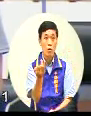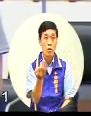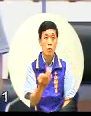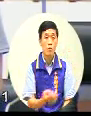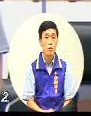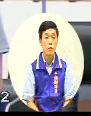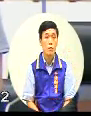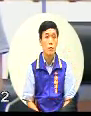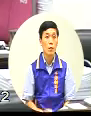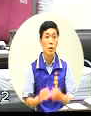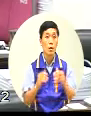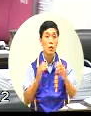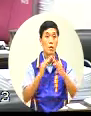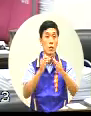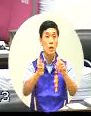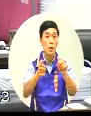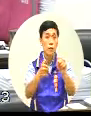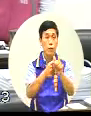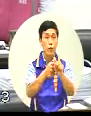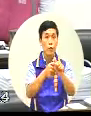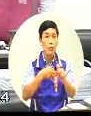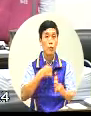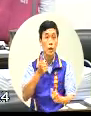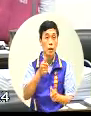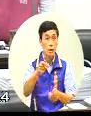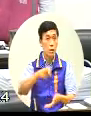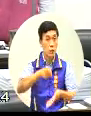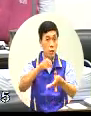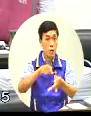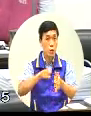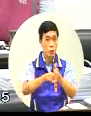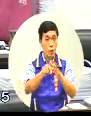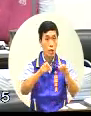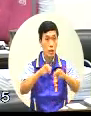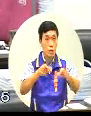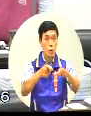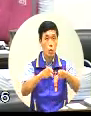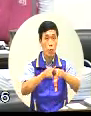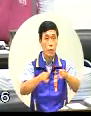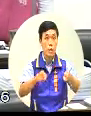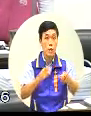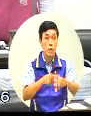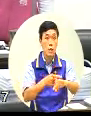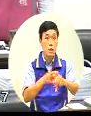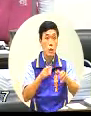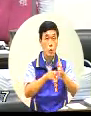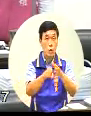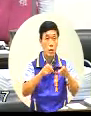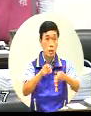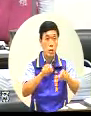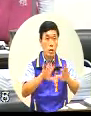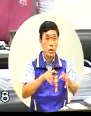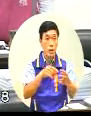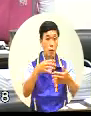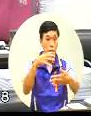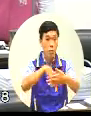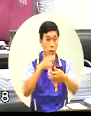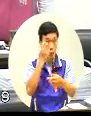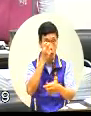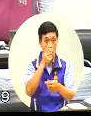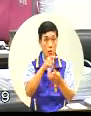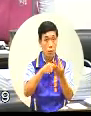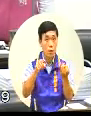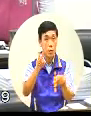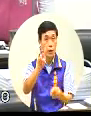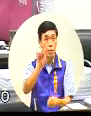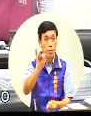副市长，我想哈，你刚刚有讲到说专案公平性哈。你专案现在列举的大概200多件而已嘛，对不对？那怎么会有公